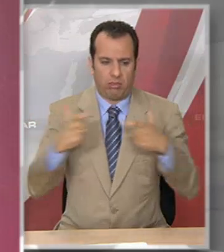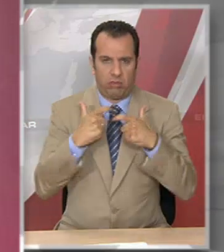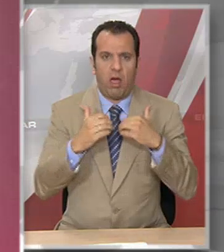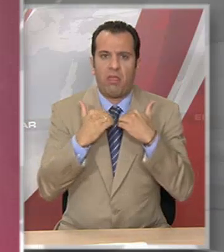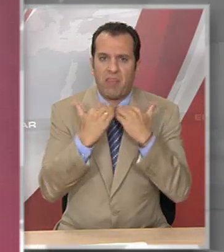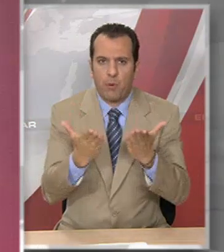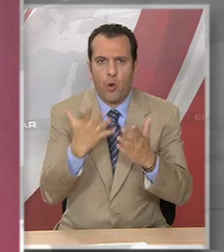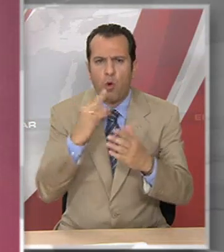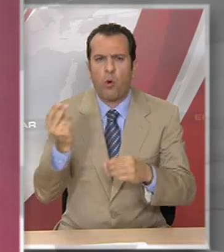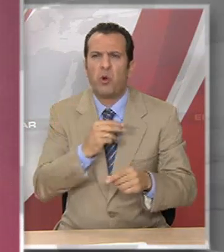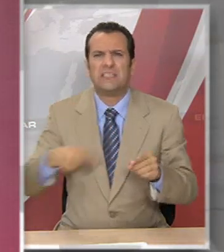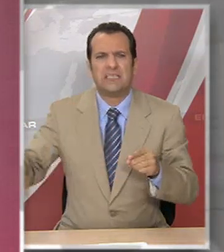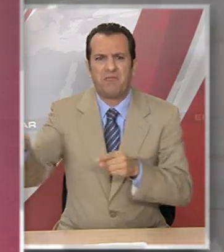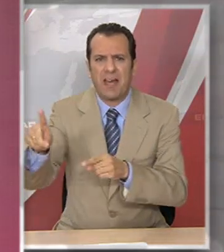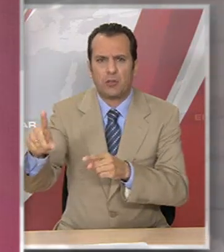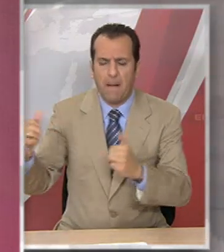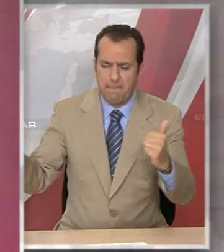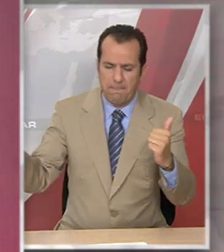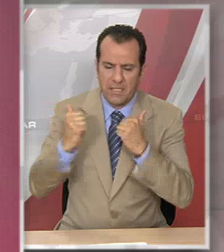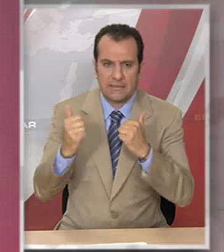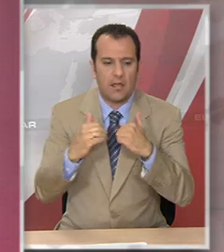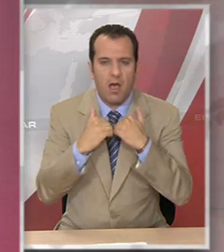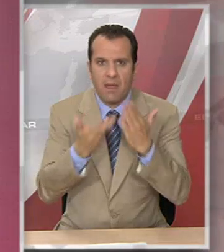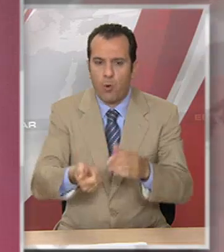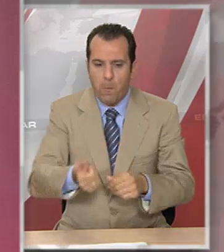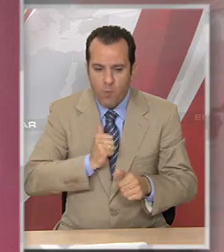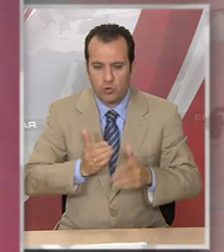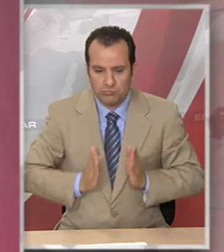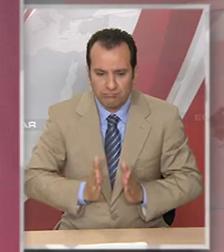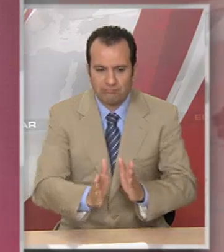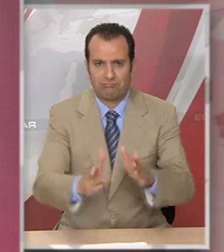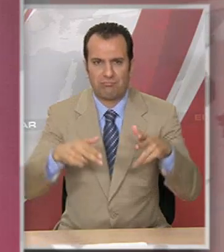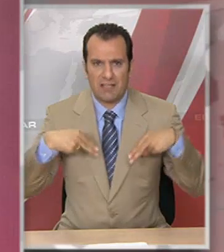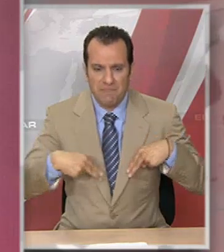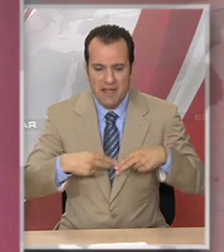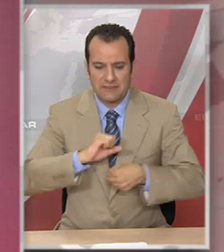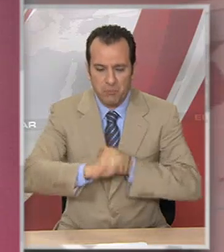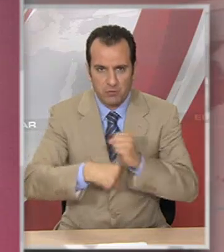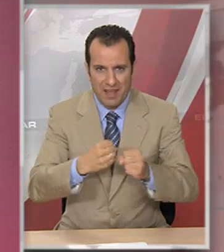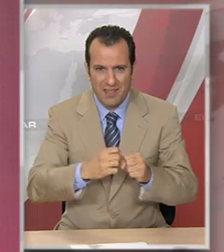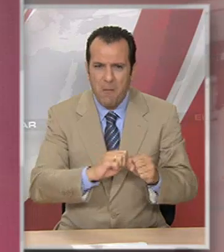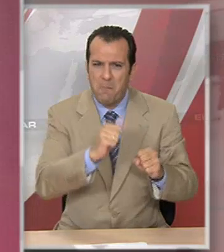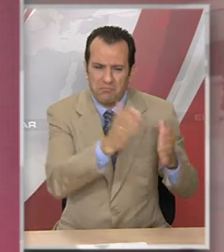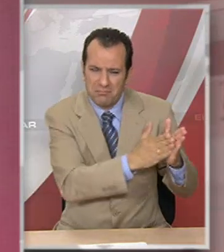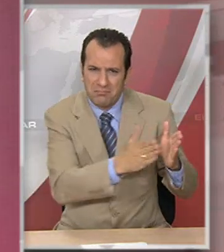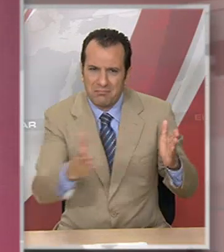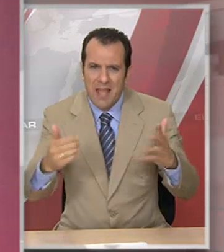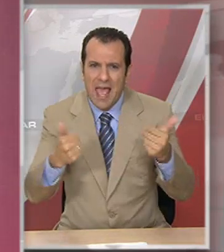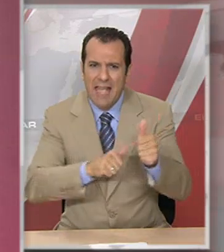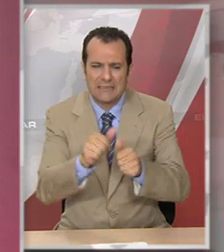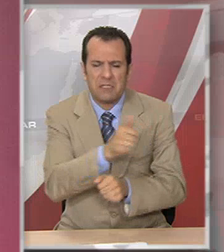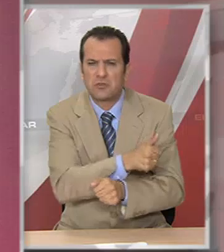συμφέροντα, δεν είχαμε τη δυνατότητα να ολοκληρώσουμε την προσπάθειά μας. Στην πρώτη μας περίοδο που